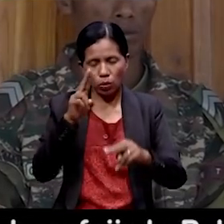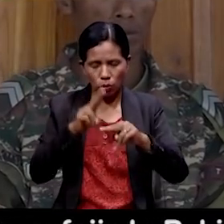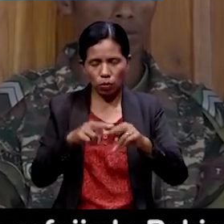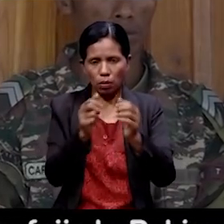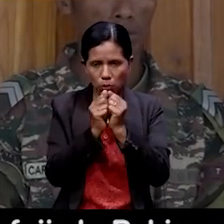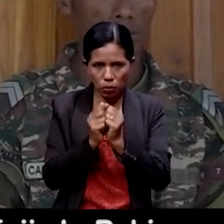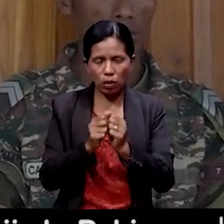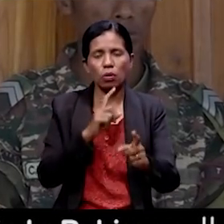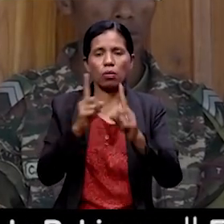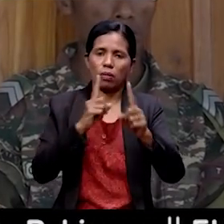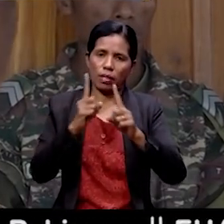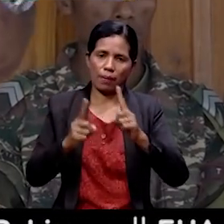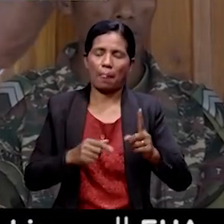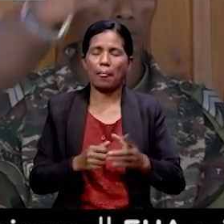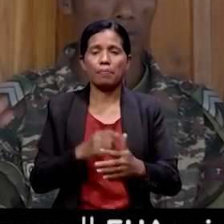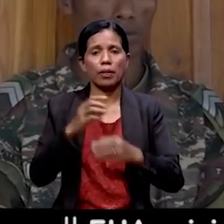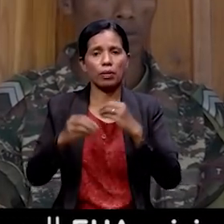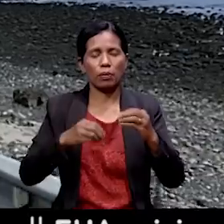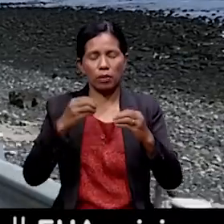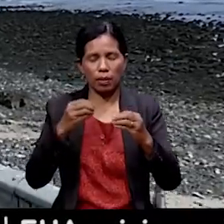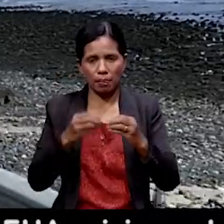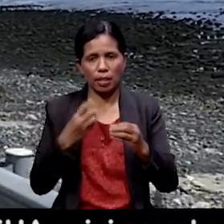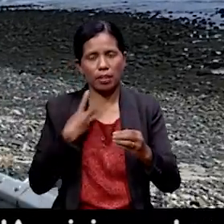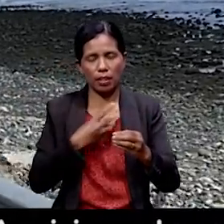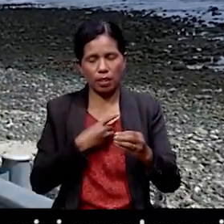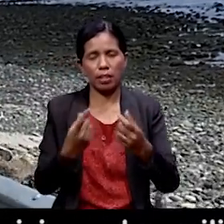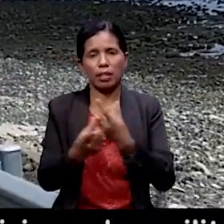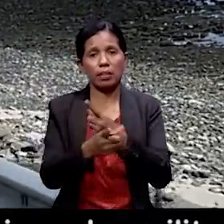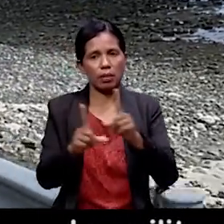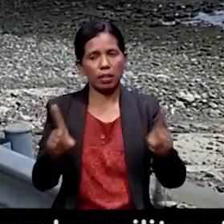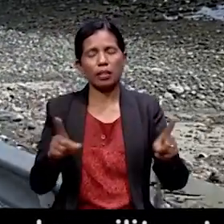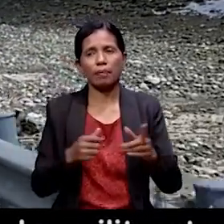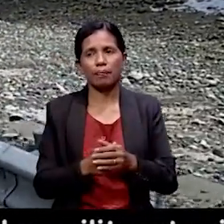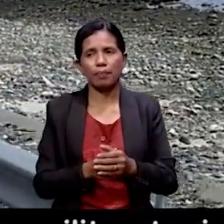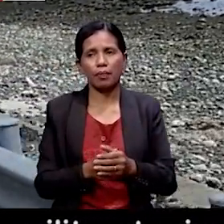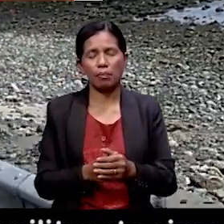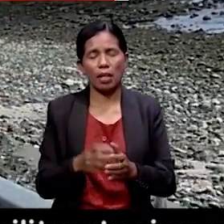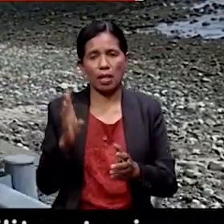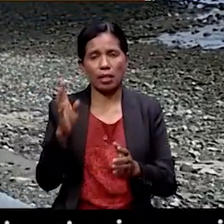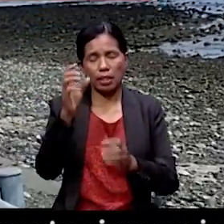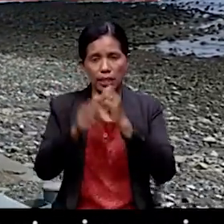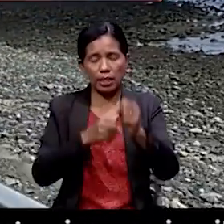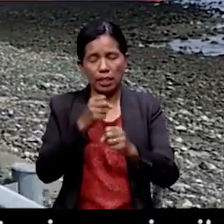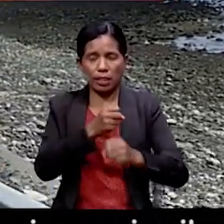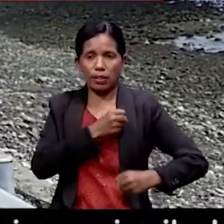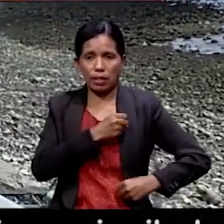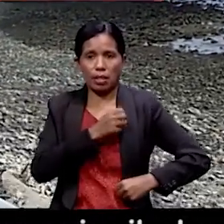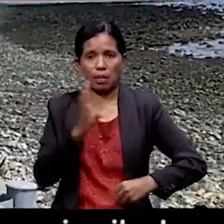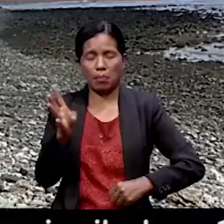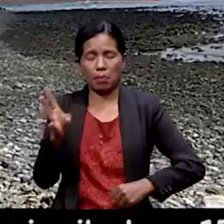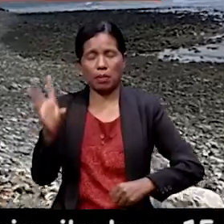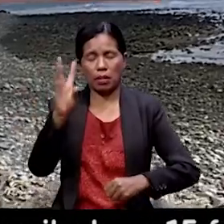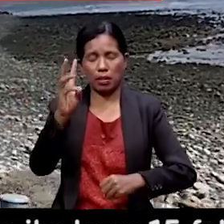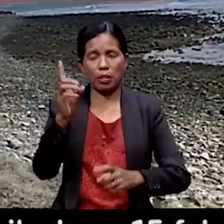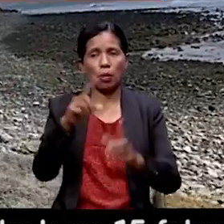diskute. Konan ba divergensia. Tur Valentil badala hatnulu resinen ia loron dahulu ka husi dili balaklo